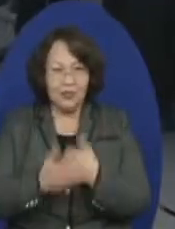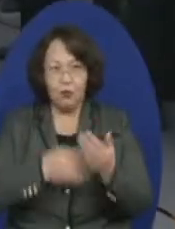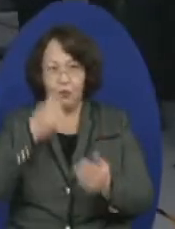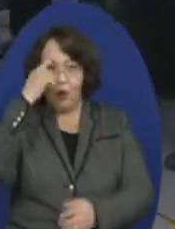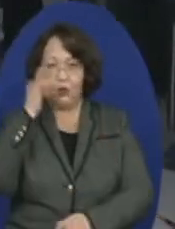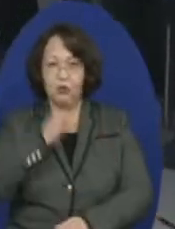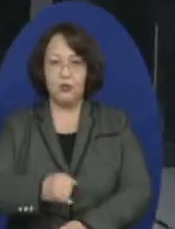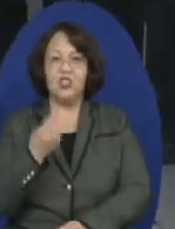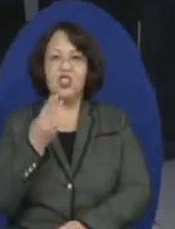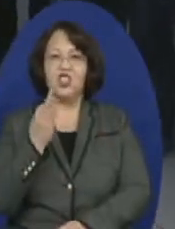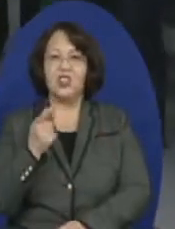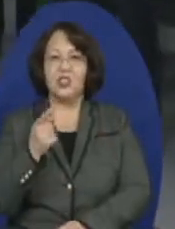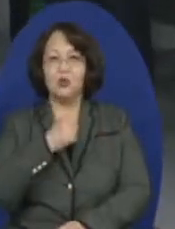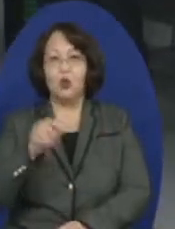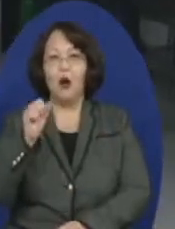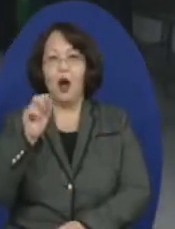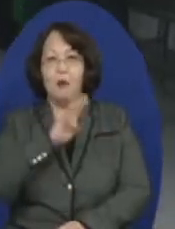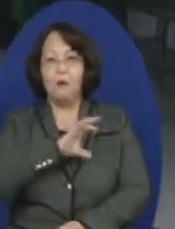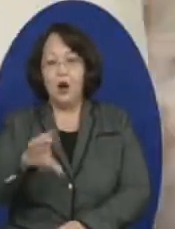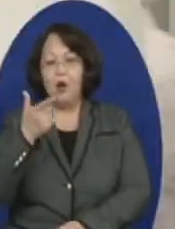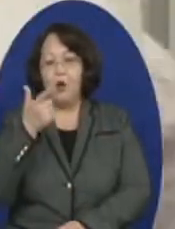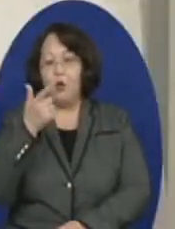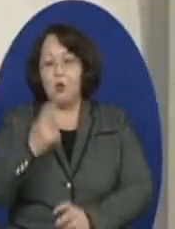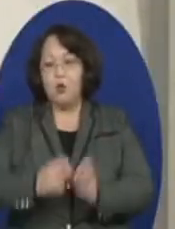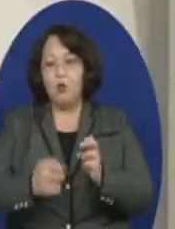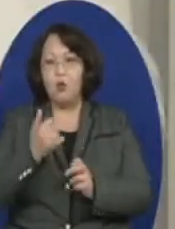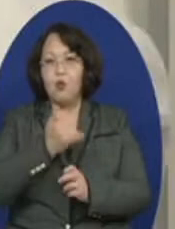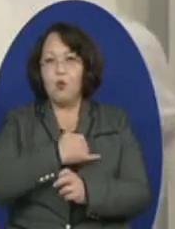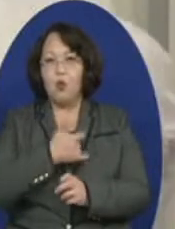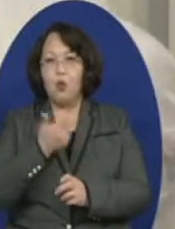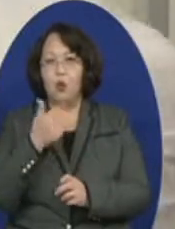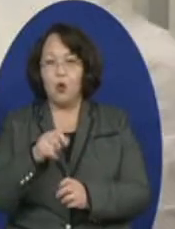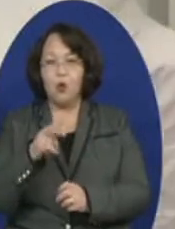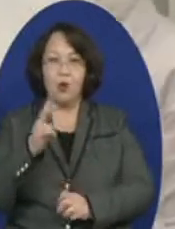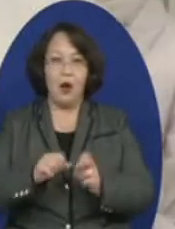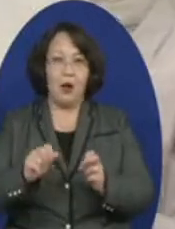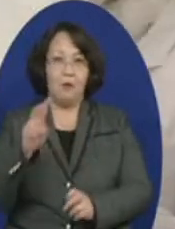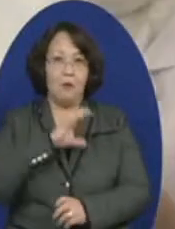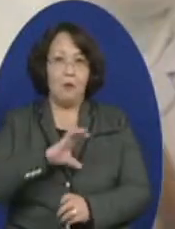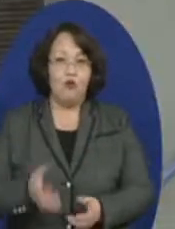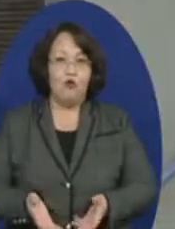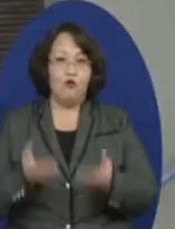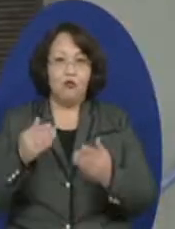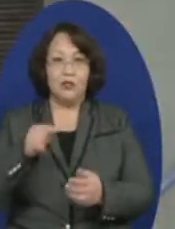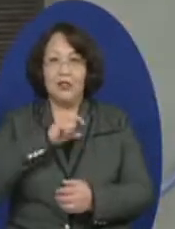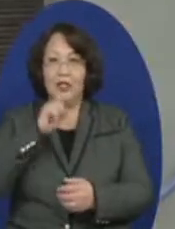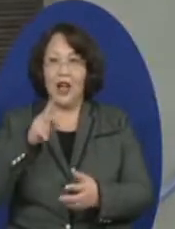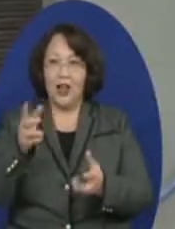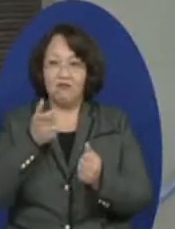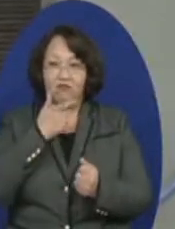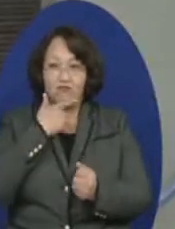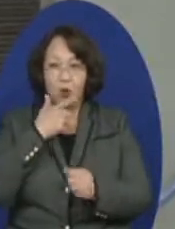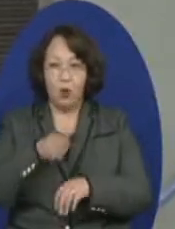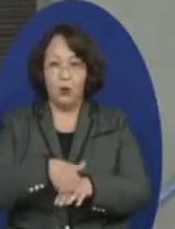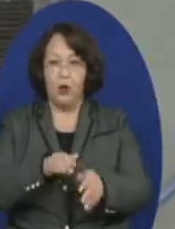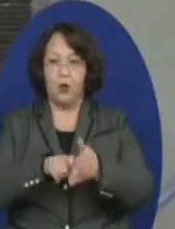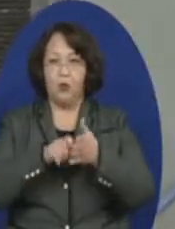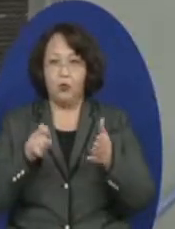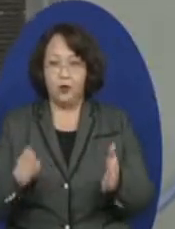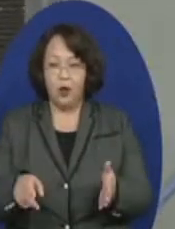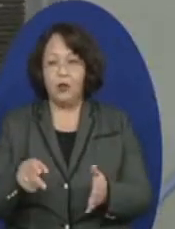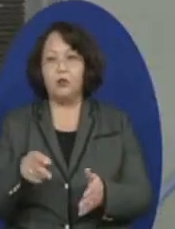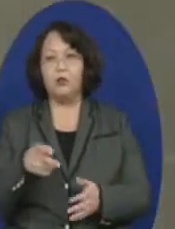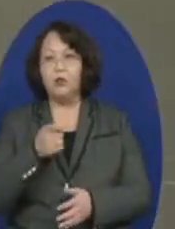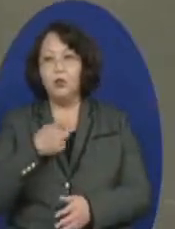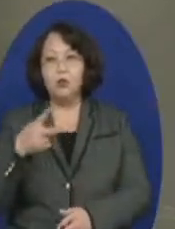нэгжийнээр нэрлэгдсэн юм. Үйлдвэрлэлийн удирдлагууд гурилан бүтээгдэхүүн үйлдвэрлэгч аж ахуйн нэгжүүдэд хөнгөлөлтөө зээлд хамрагдаж чаддаггүй. Урт хугацааны хүү багтаа